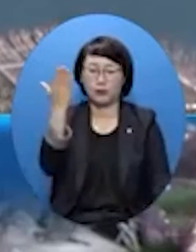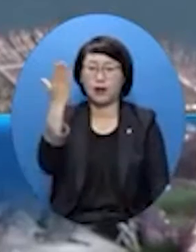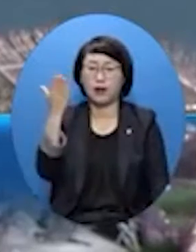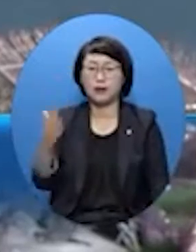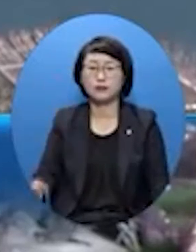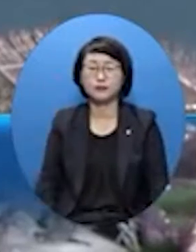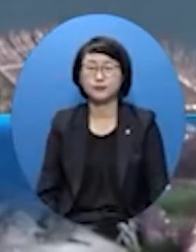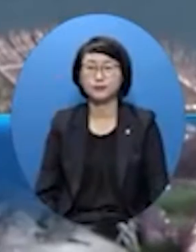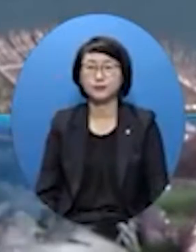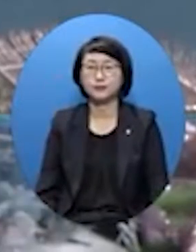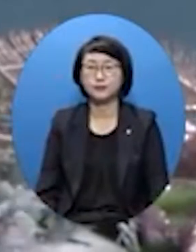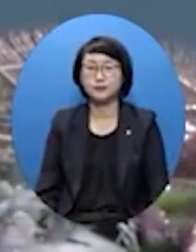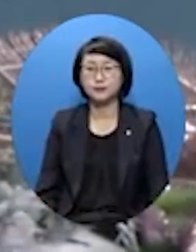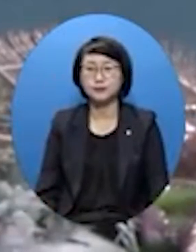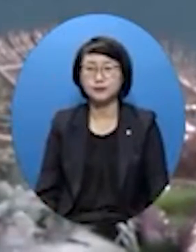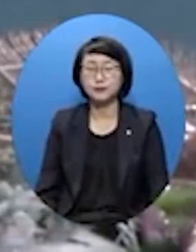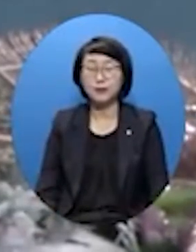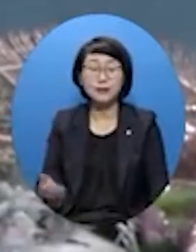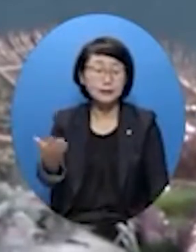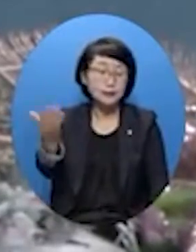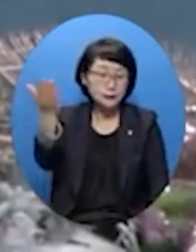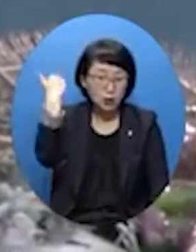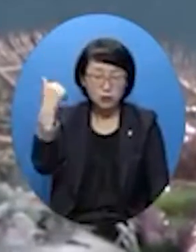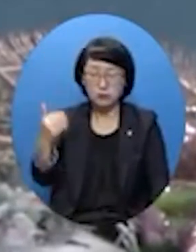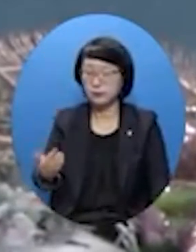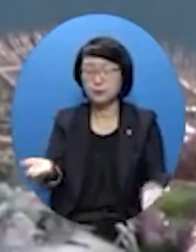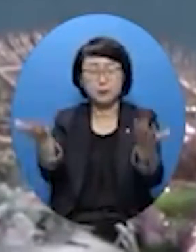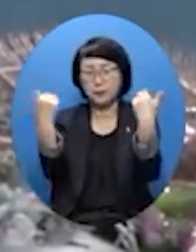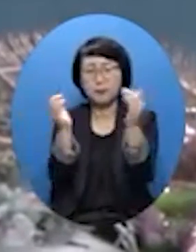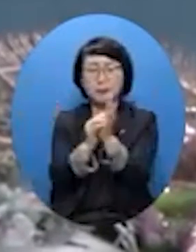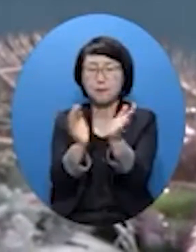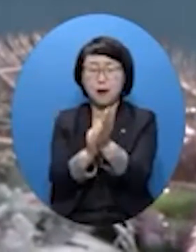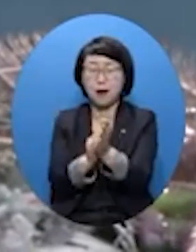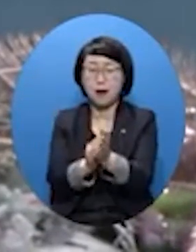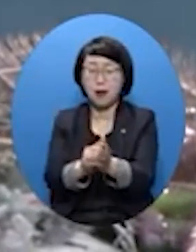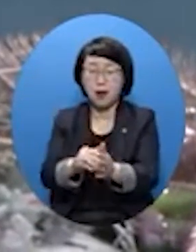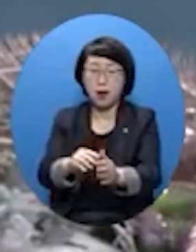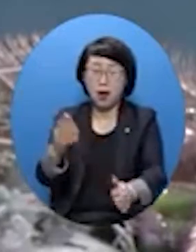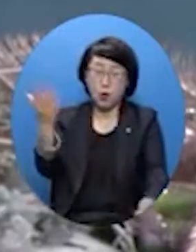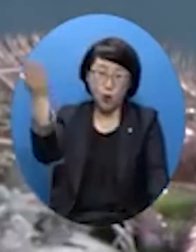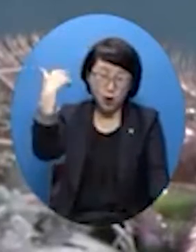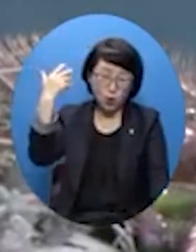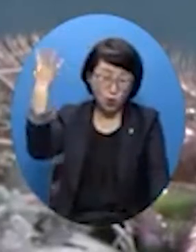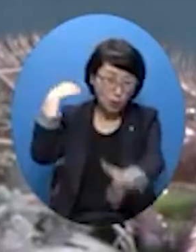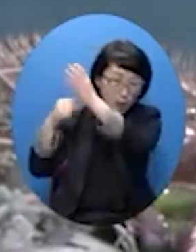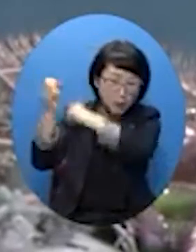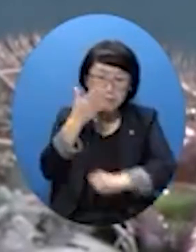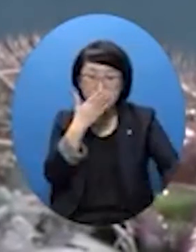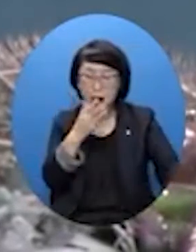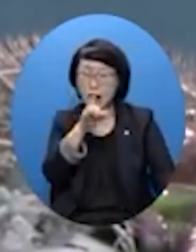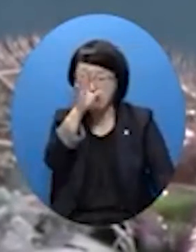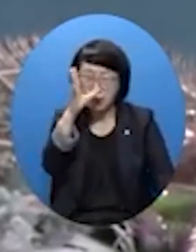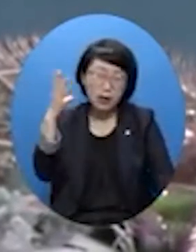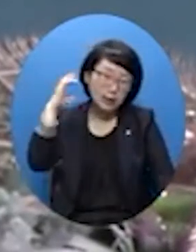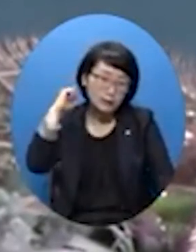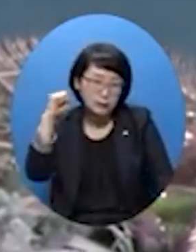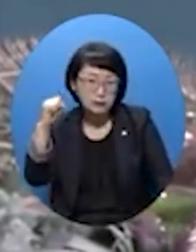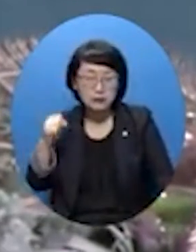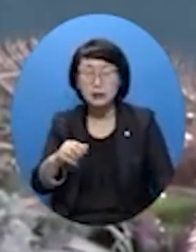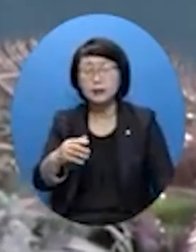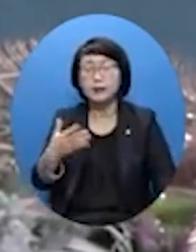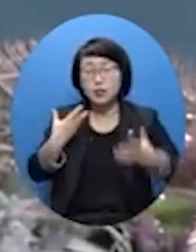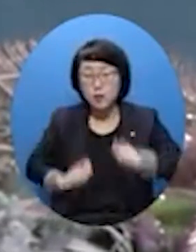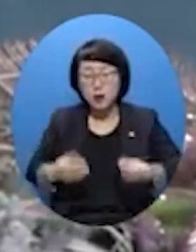되었도다. 이전 것은 지나간 것입니다. 과거가 돌아오지 않습니다. 그러한 과거에 붙잡혀서